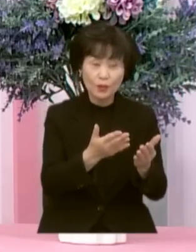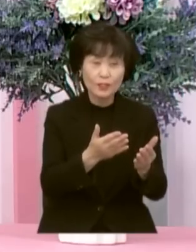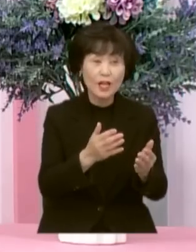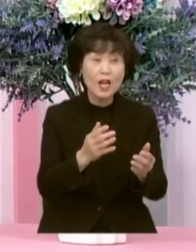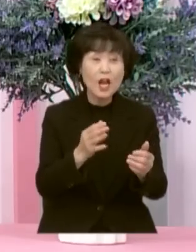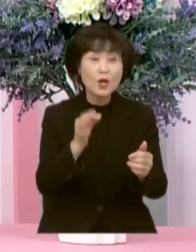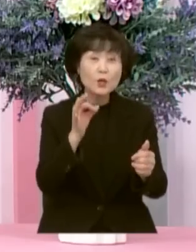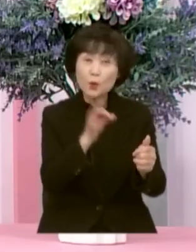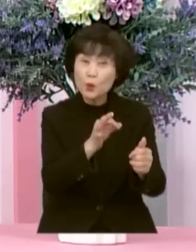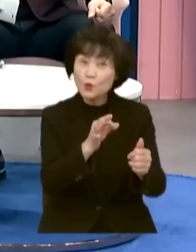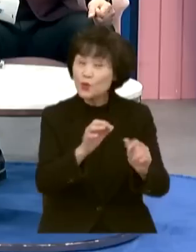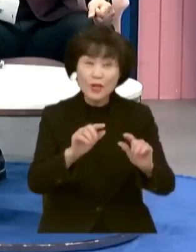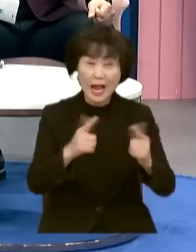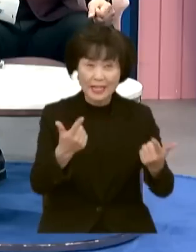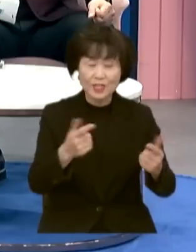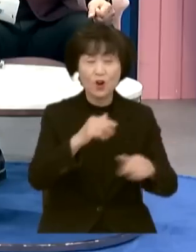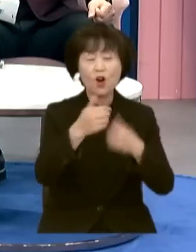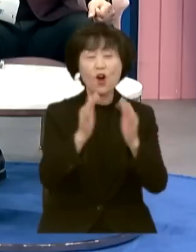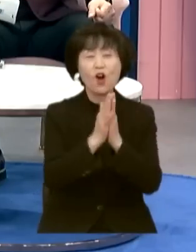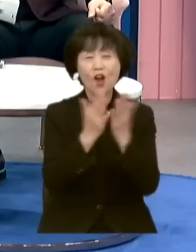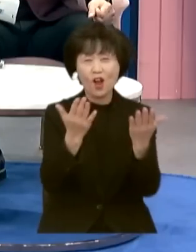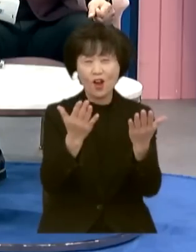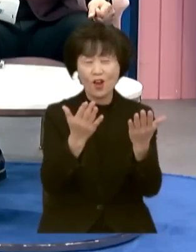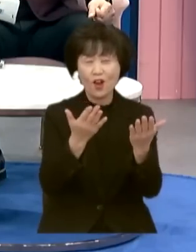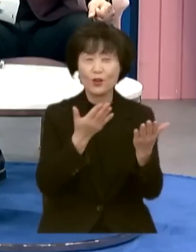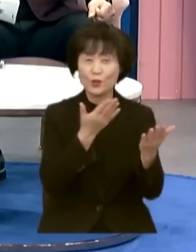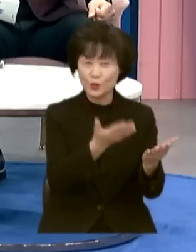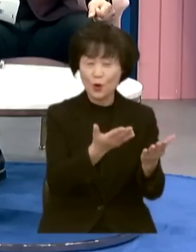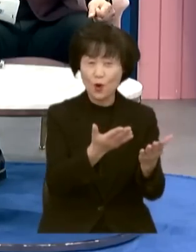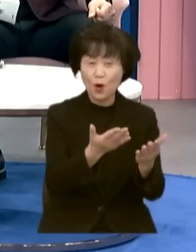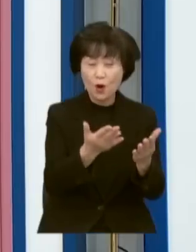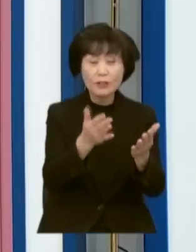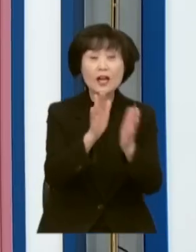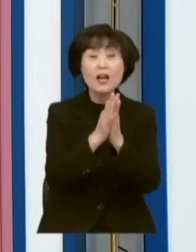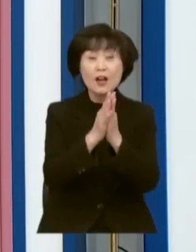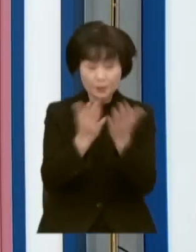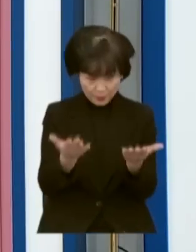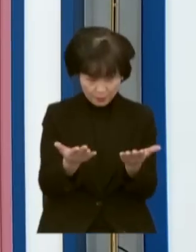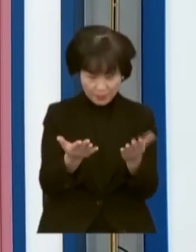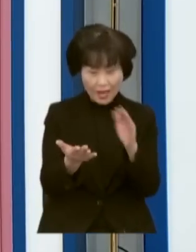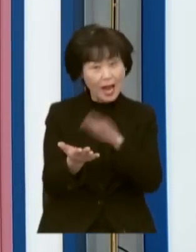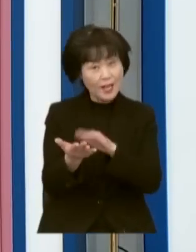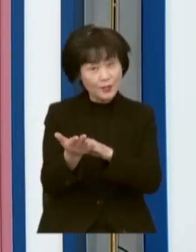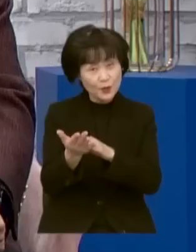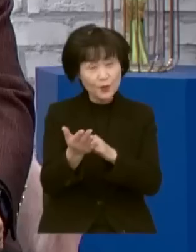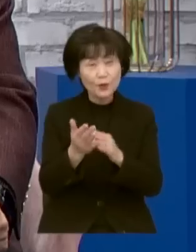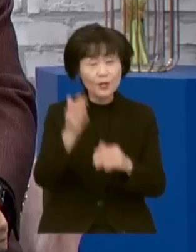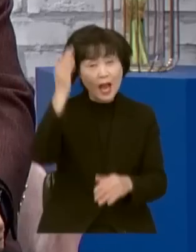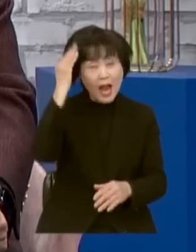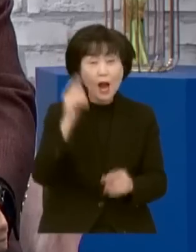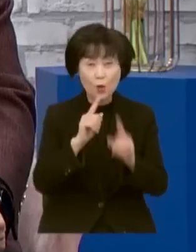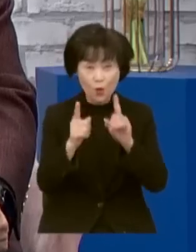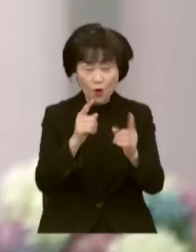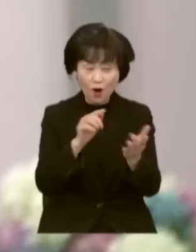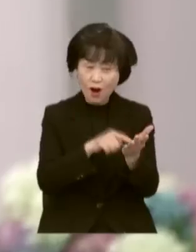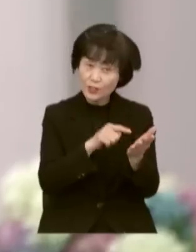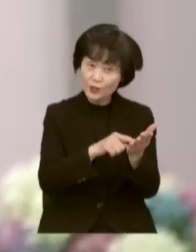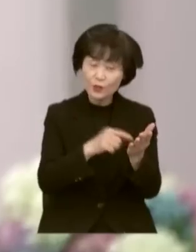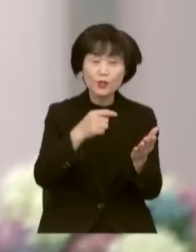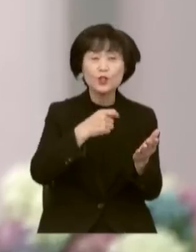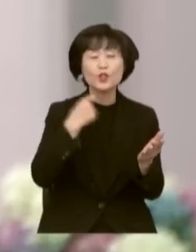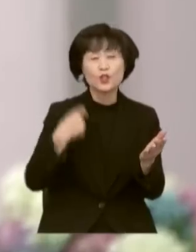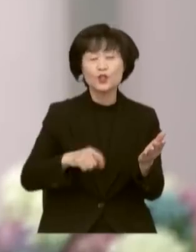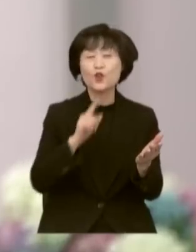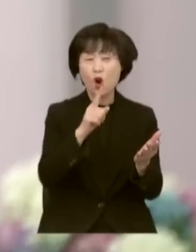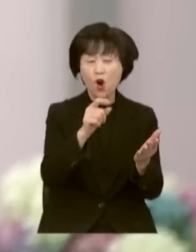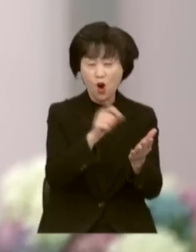성경을 드려요. 아, 예. 한쪽은 한국어고 한쪽은 중국어고 이런 거예요. 네. 그래서 이제 권해주면서